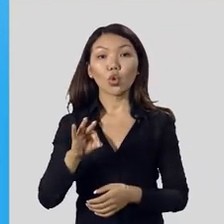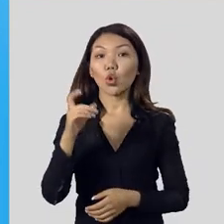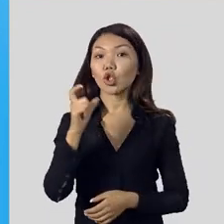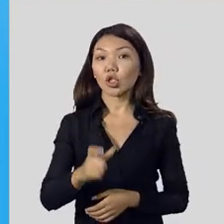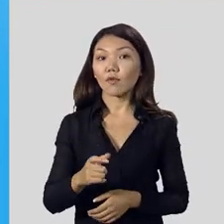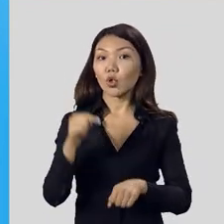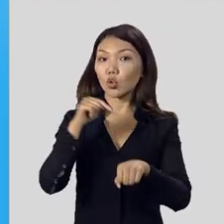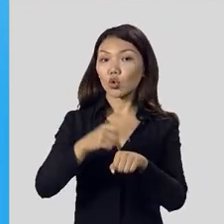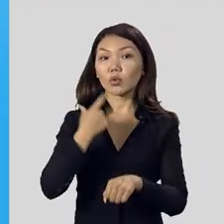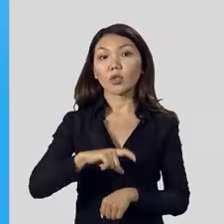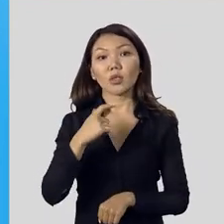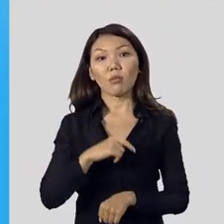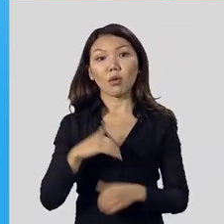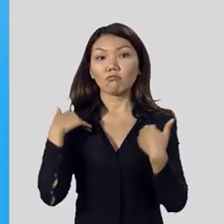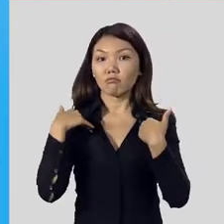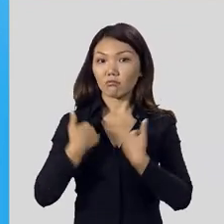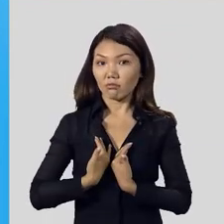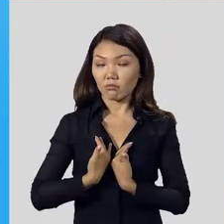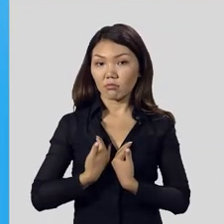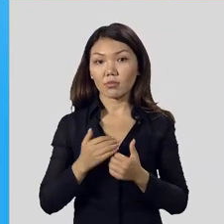человек чувствует себя подавленным.